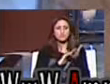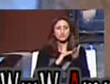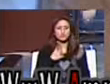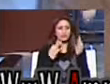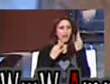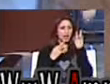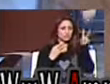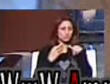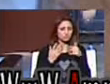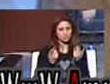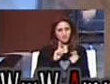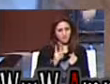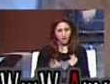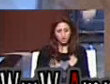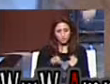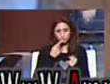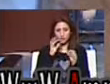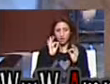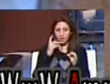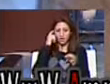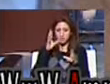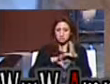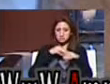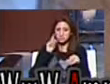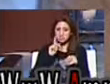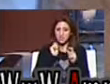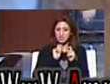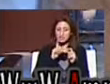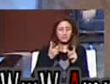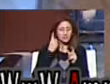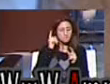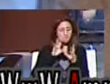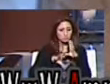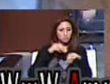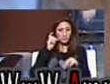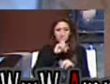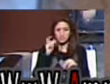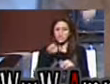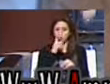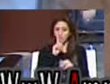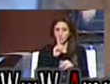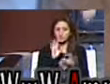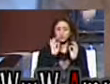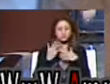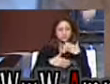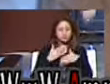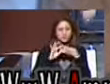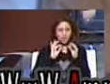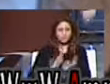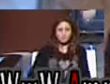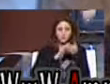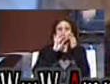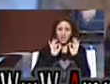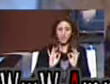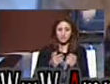انتاج، لا، واضح ان في توقف عن الانتاج وفي مشكله في المنتج الدوائي، في ازمه كبيره، ارجوكم الحقوها عشان لا